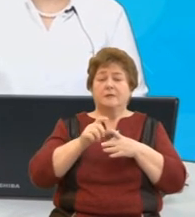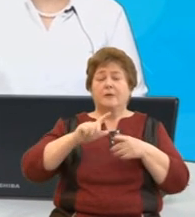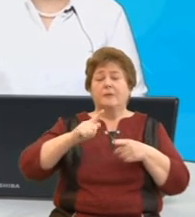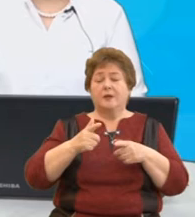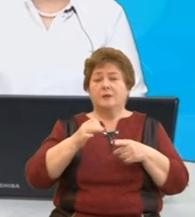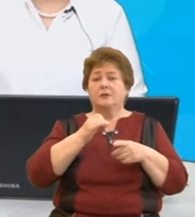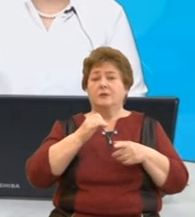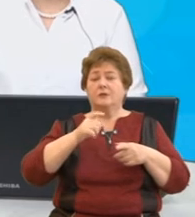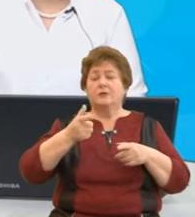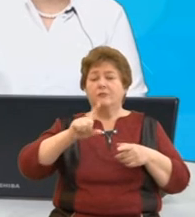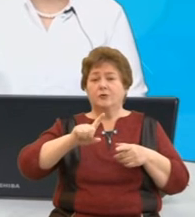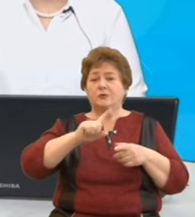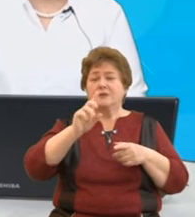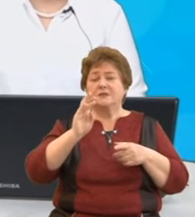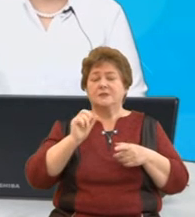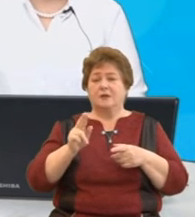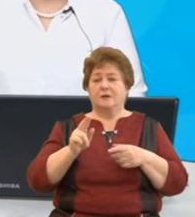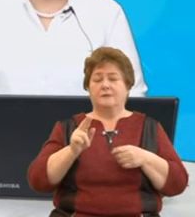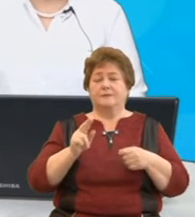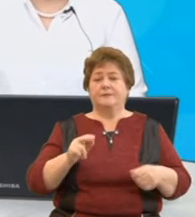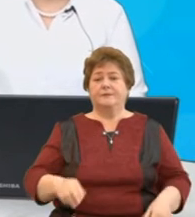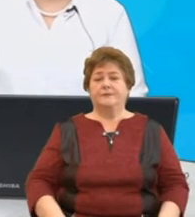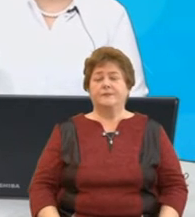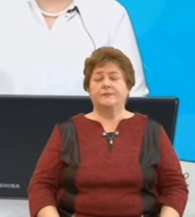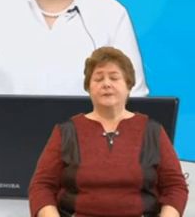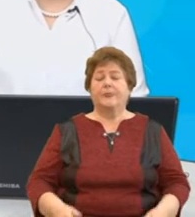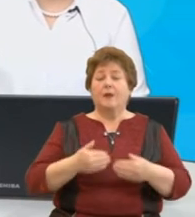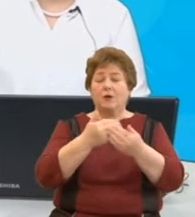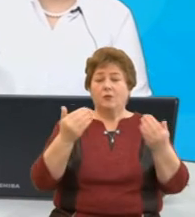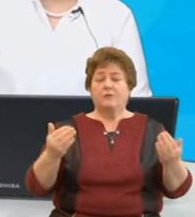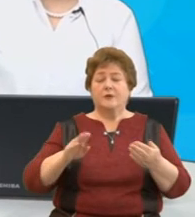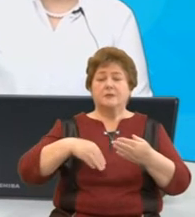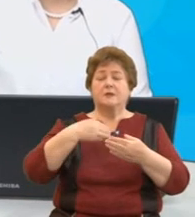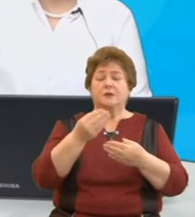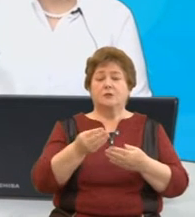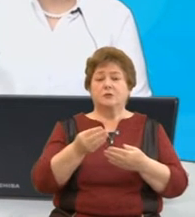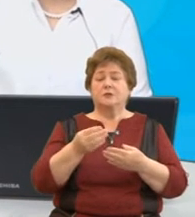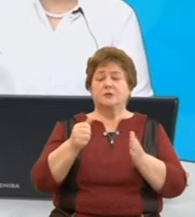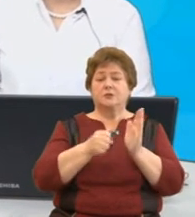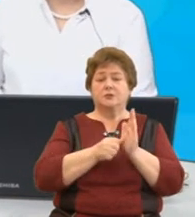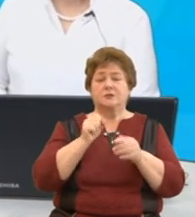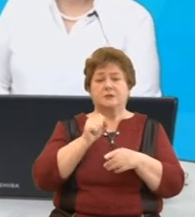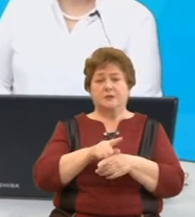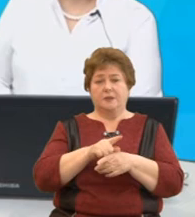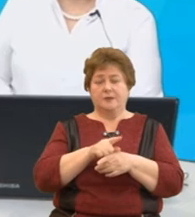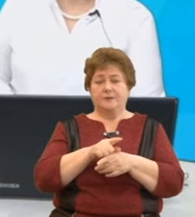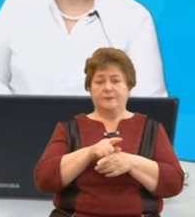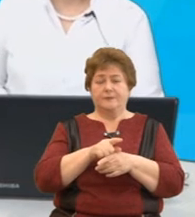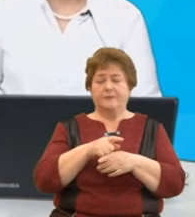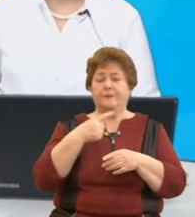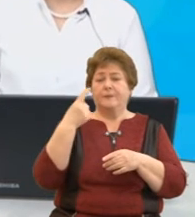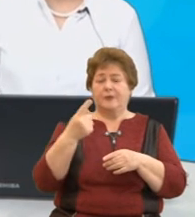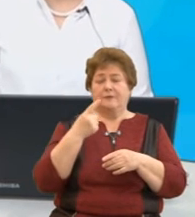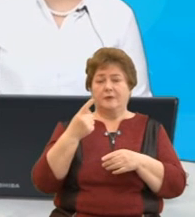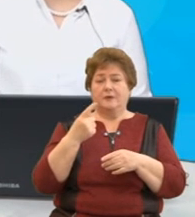твердым разделительными знаками у вас дается 6 задач первое